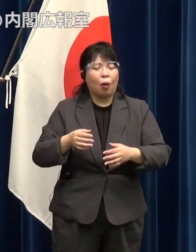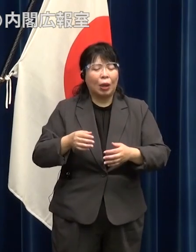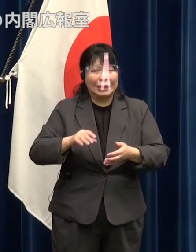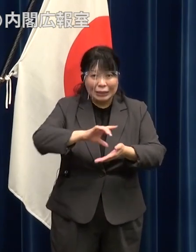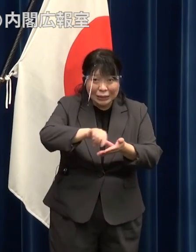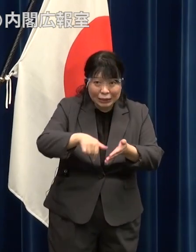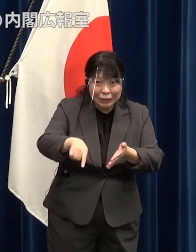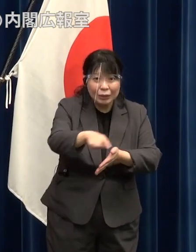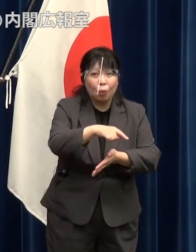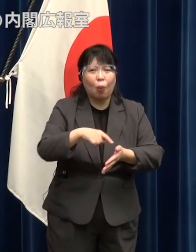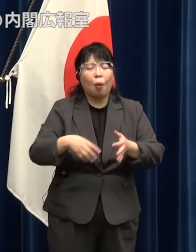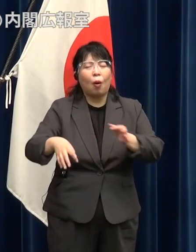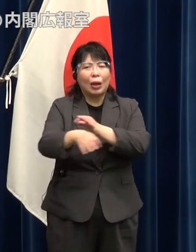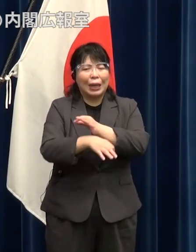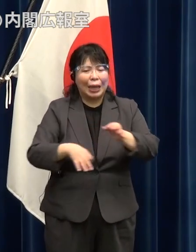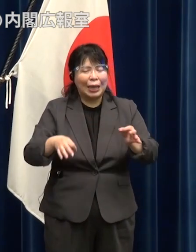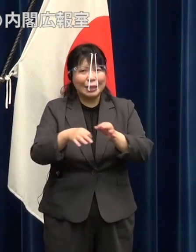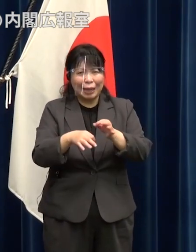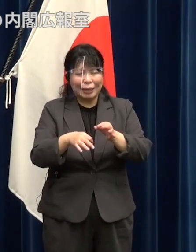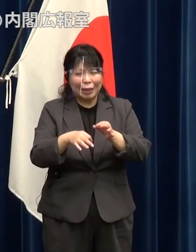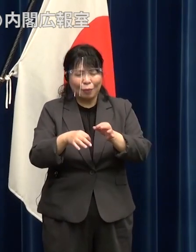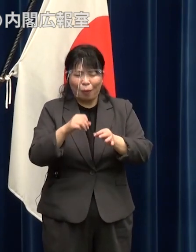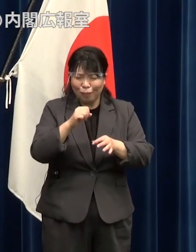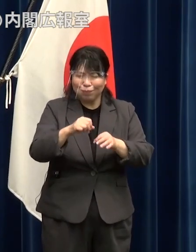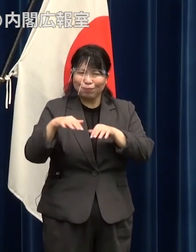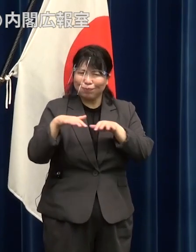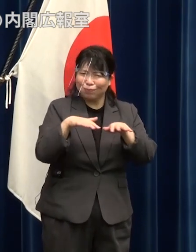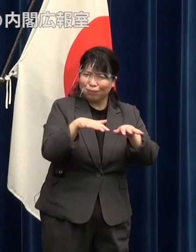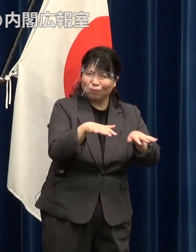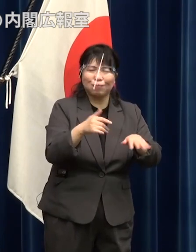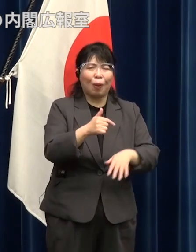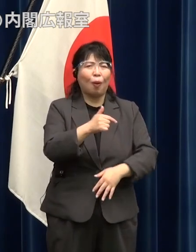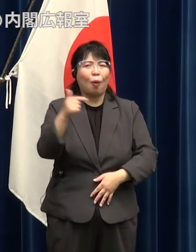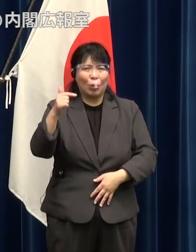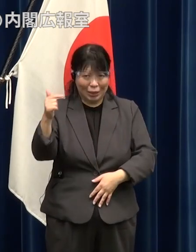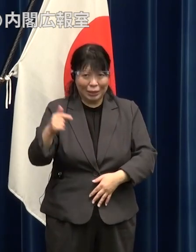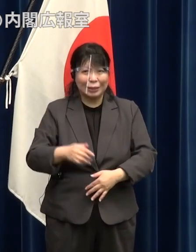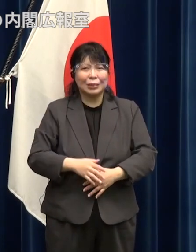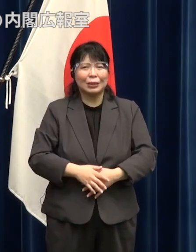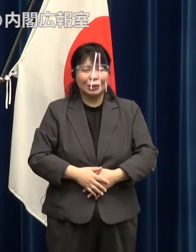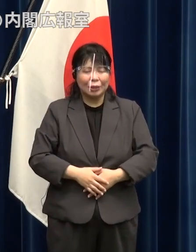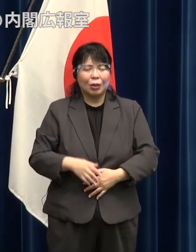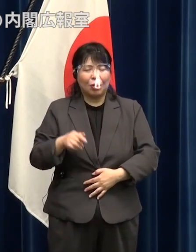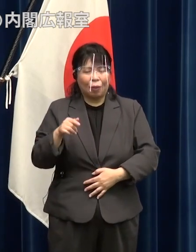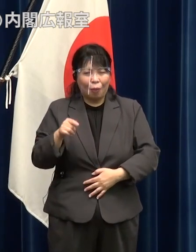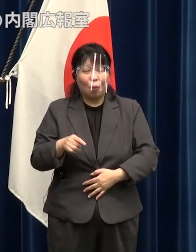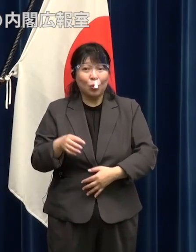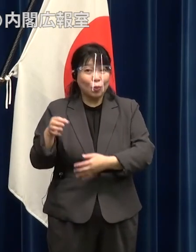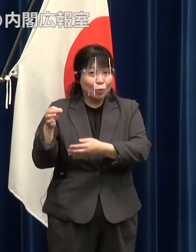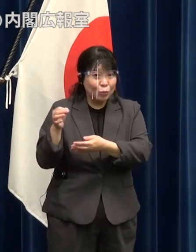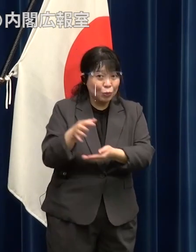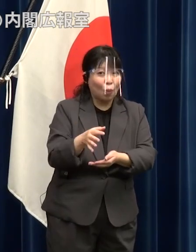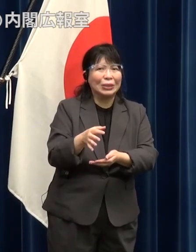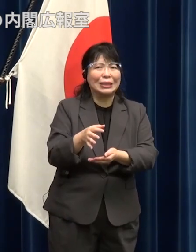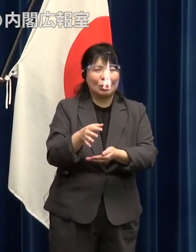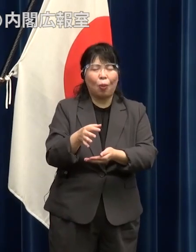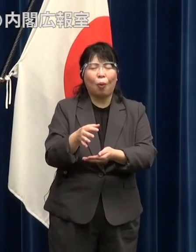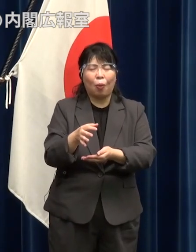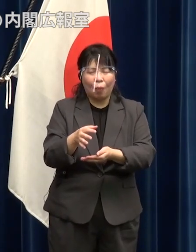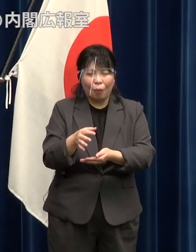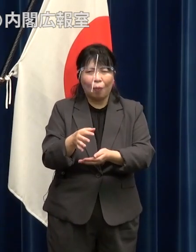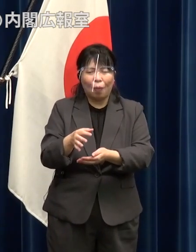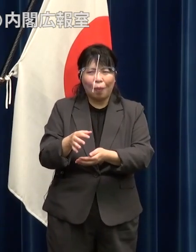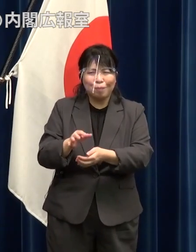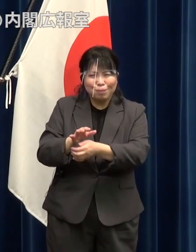及効果が大きいこうした先導的な投資をさらに引き出していきたい